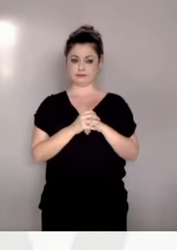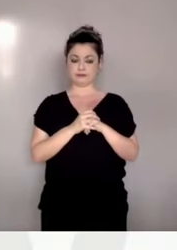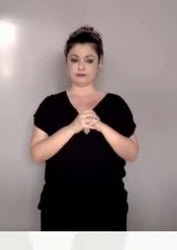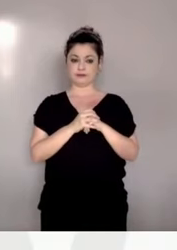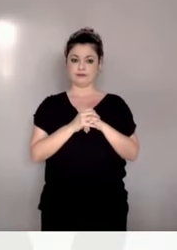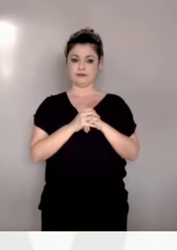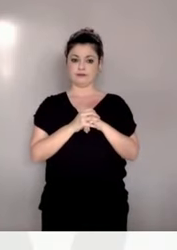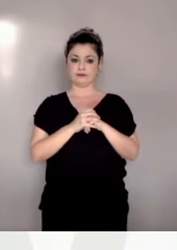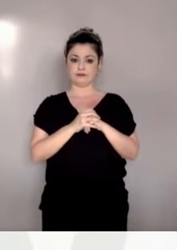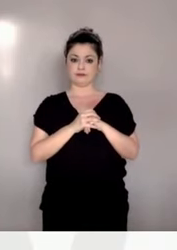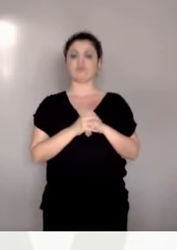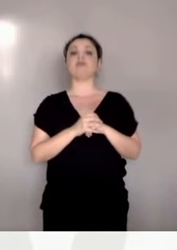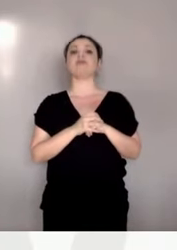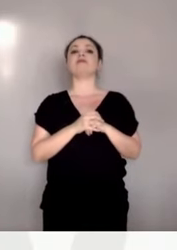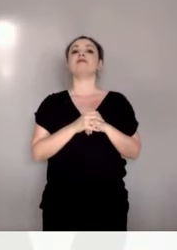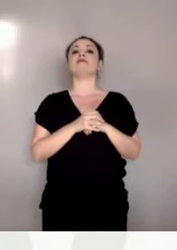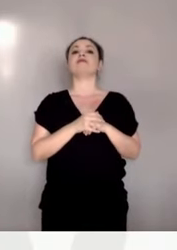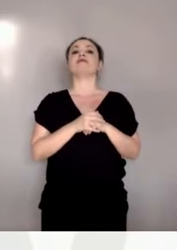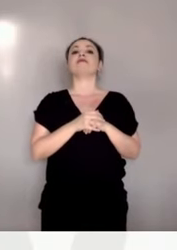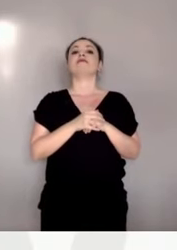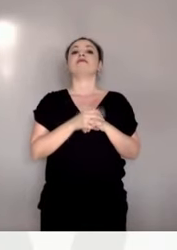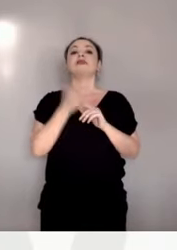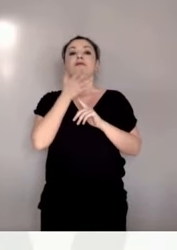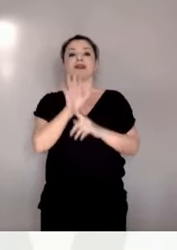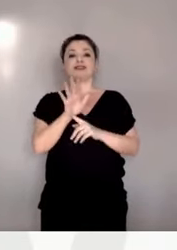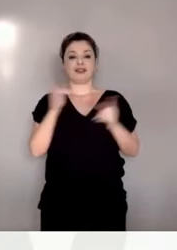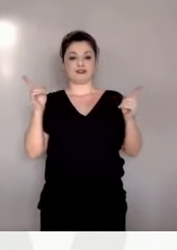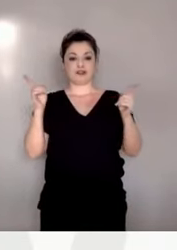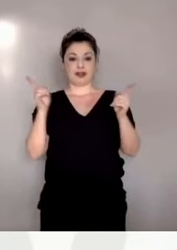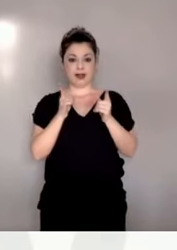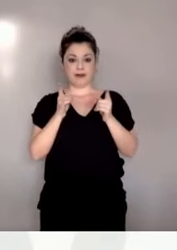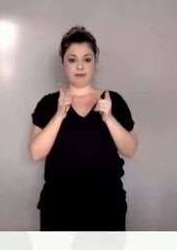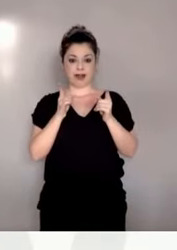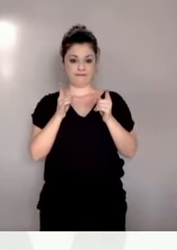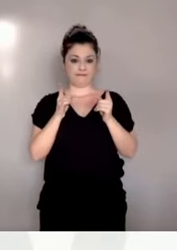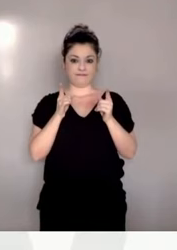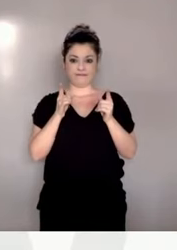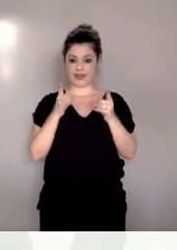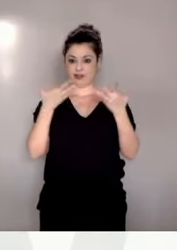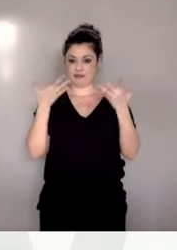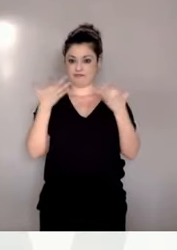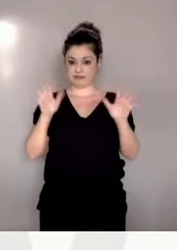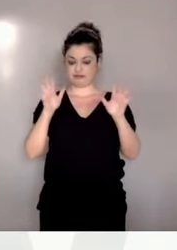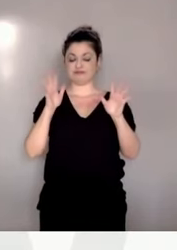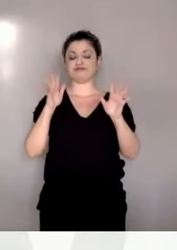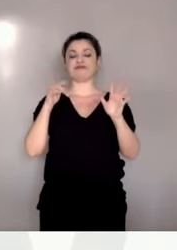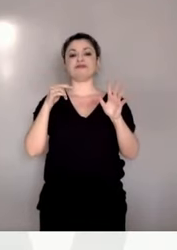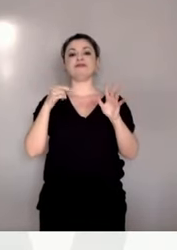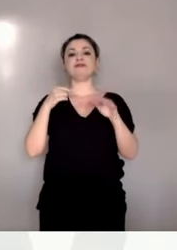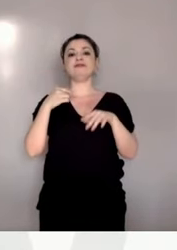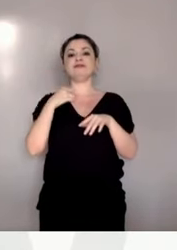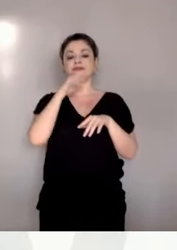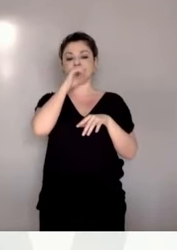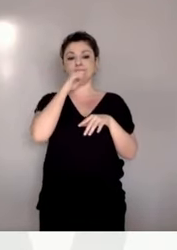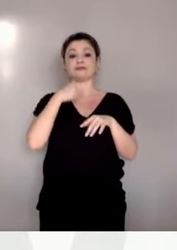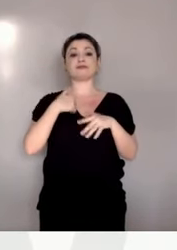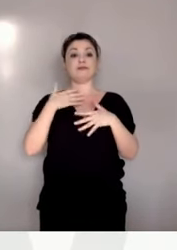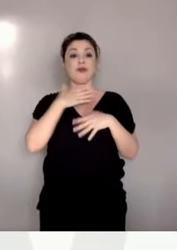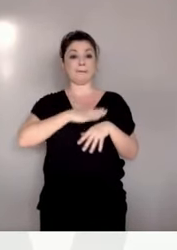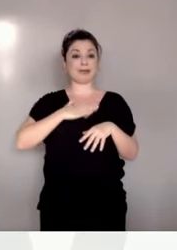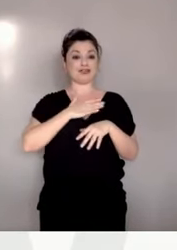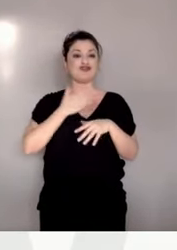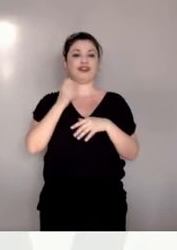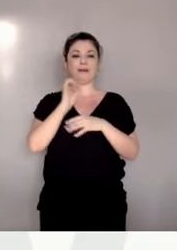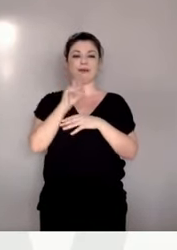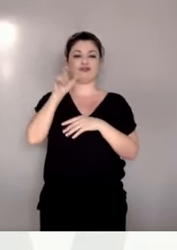Termino qui questa breve presentazione. Mi fa piacere appunto che il professor Nancy sia qui.